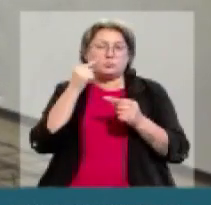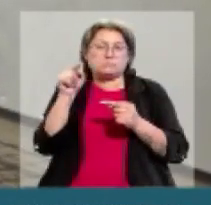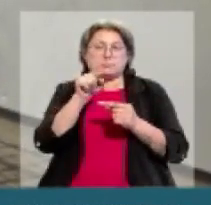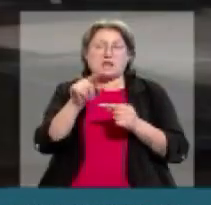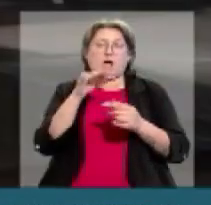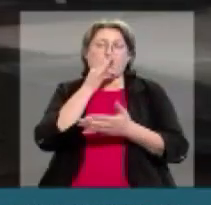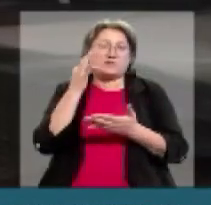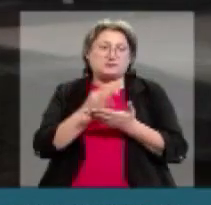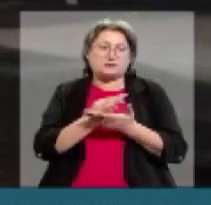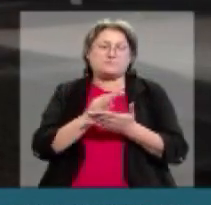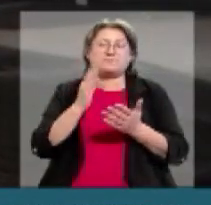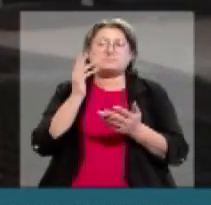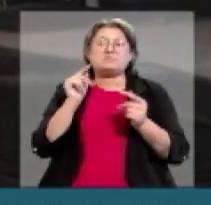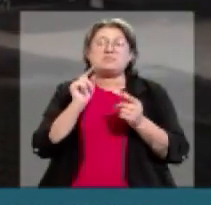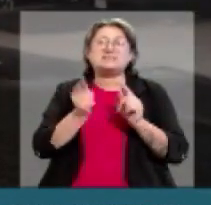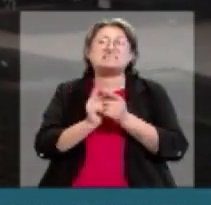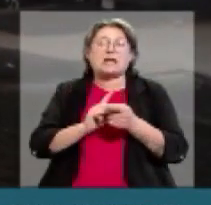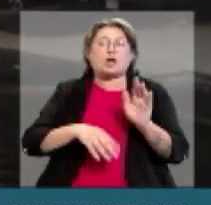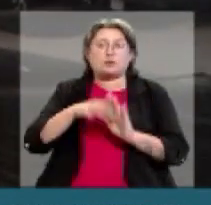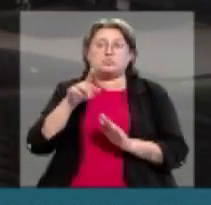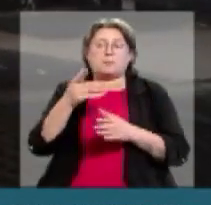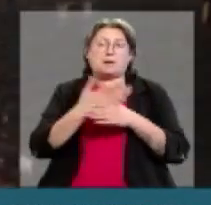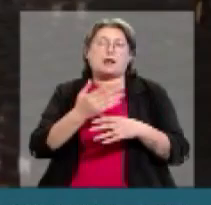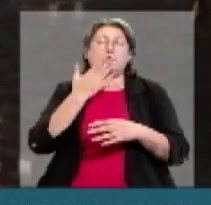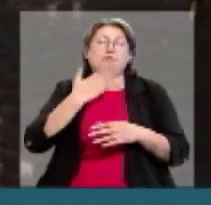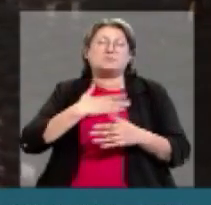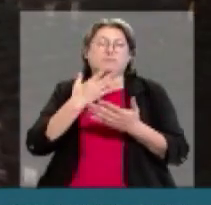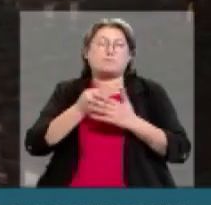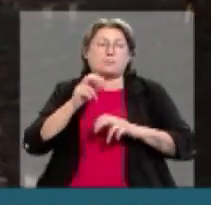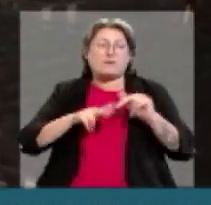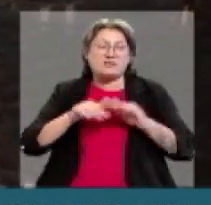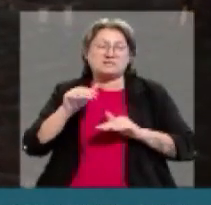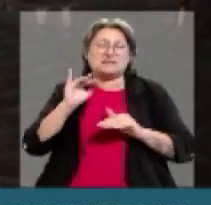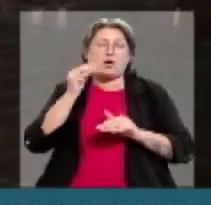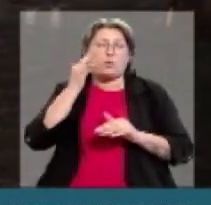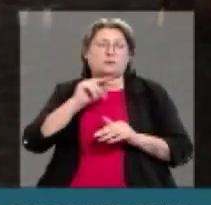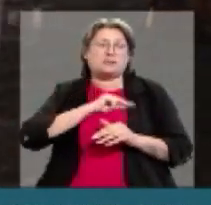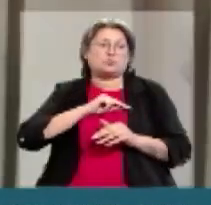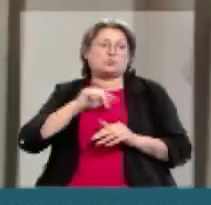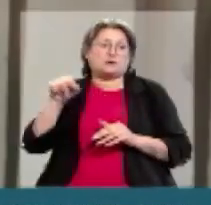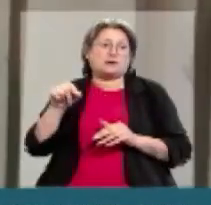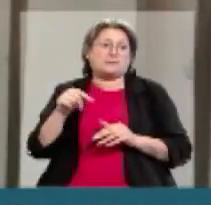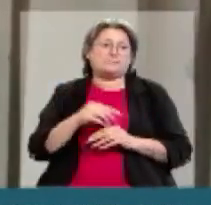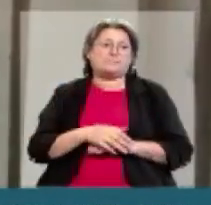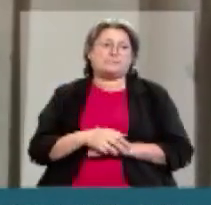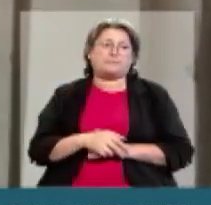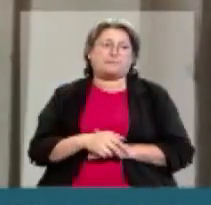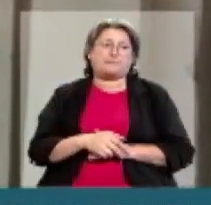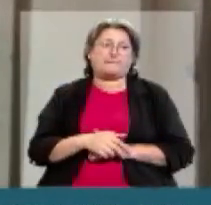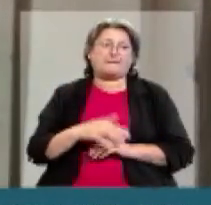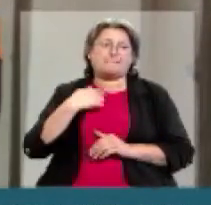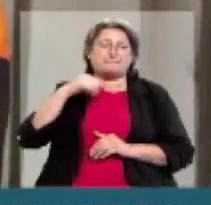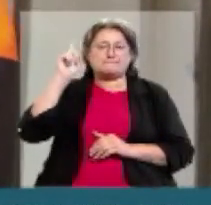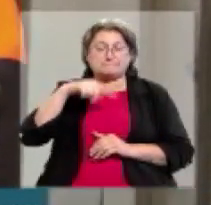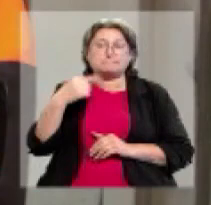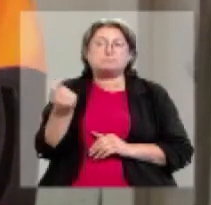и ответственность. Стать лучшим в своем деле помогли любовь к профессии и опытные сотрудники комбината. Я знал